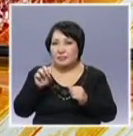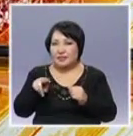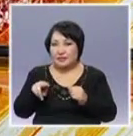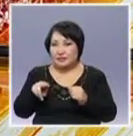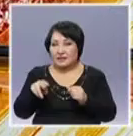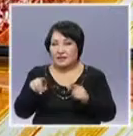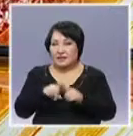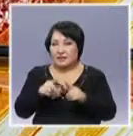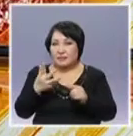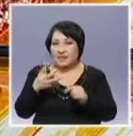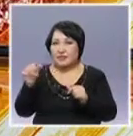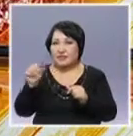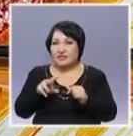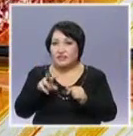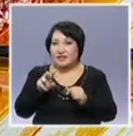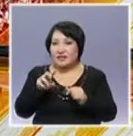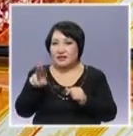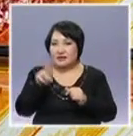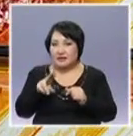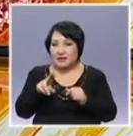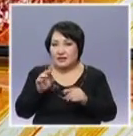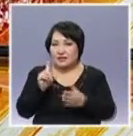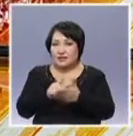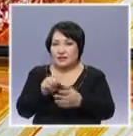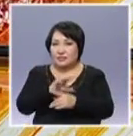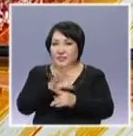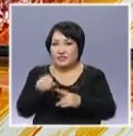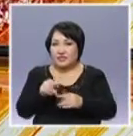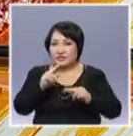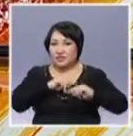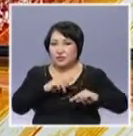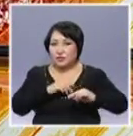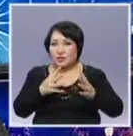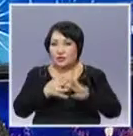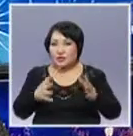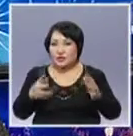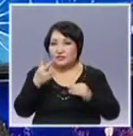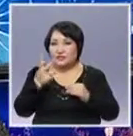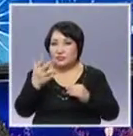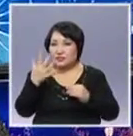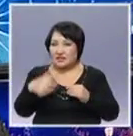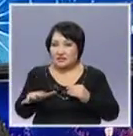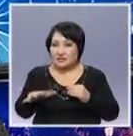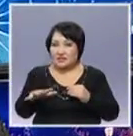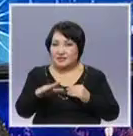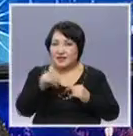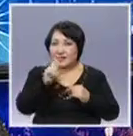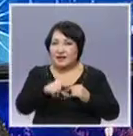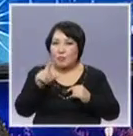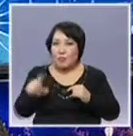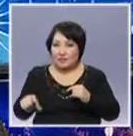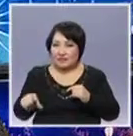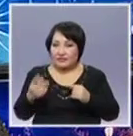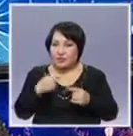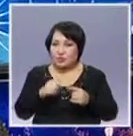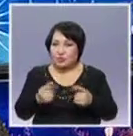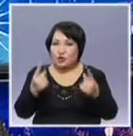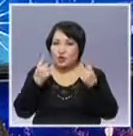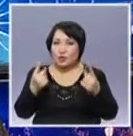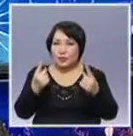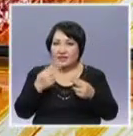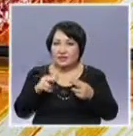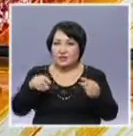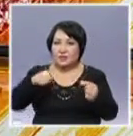должен обеспечивать работой более 250 работников. Это уже крупный бизнес. И таким